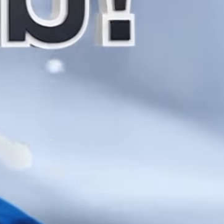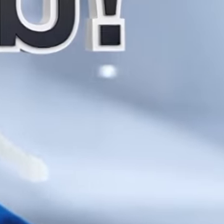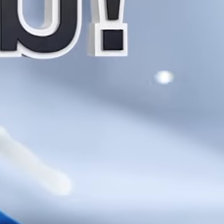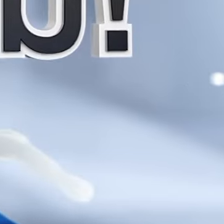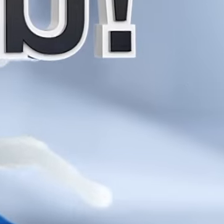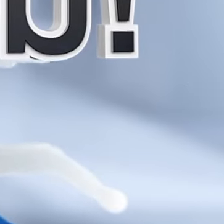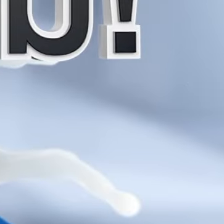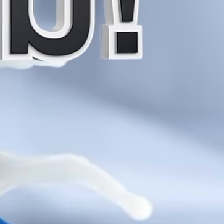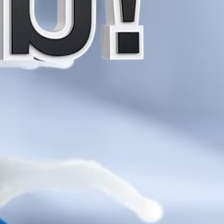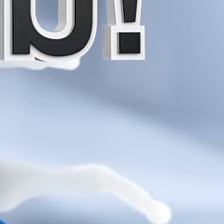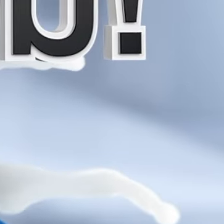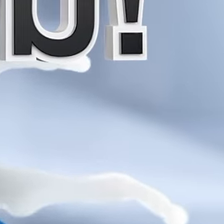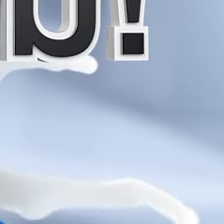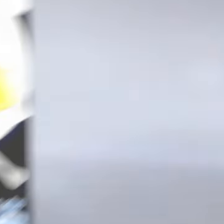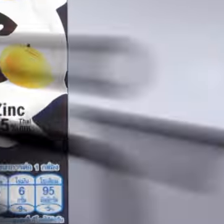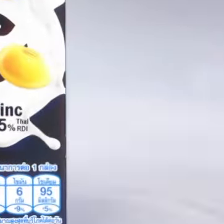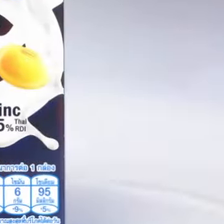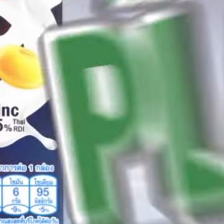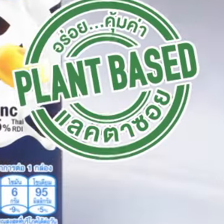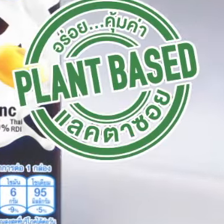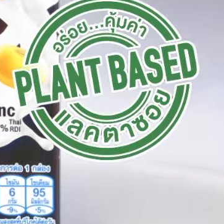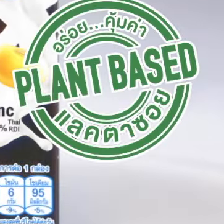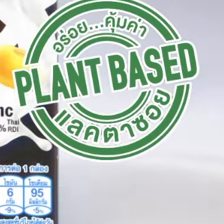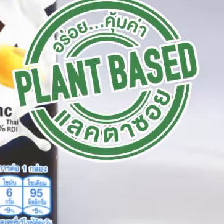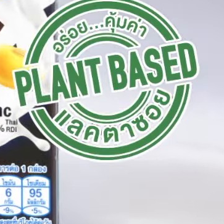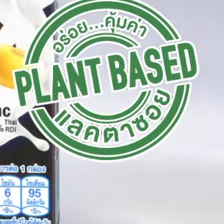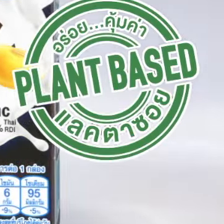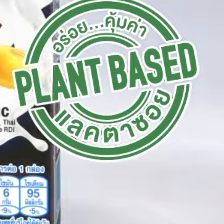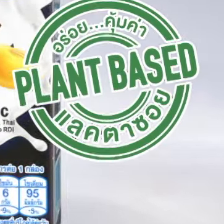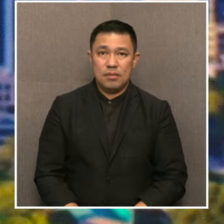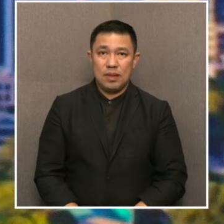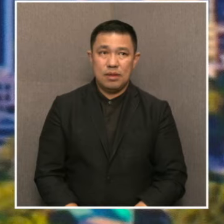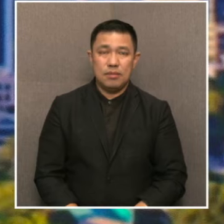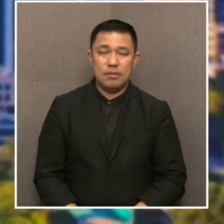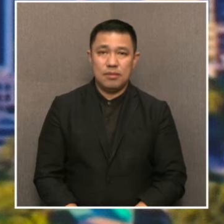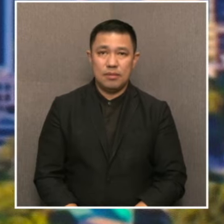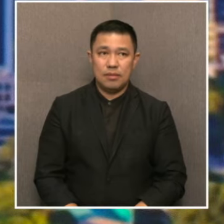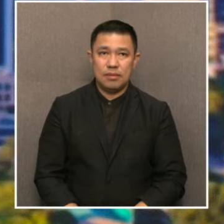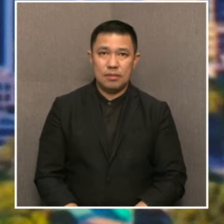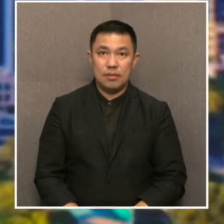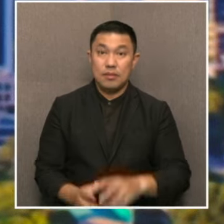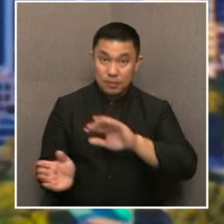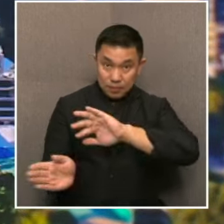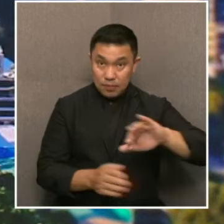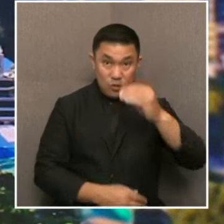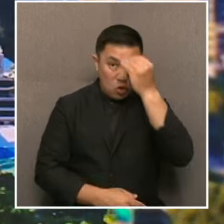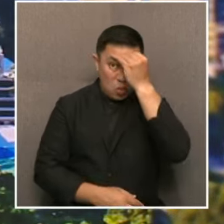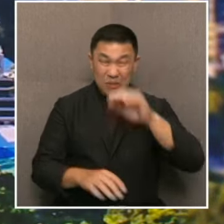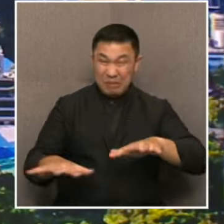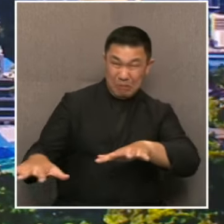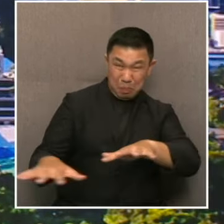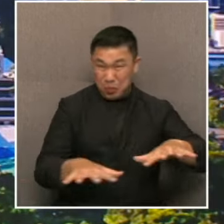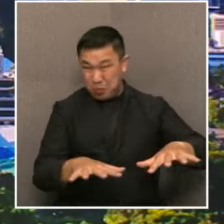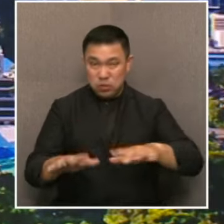แลคตาซอยงาดำเข้มประโยชน์ทุกคำหอมงาดำอร่อยมากเหตุแผ่นดินไหวที่ญี่ปุ่นกันบ้างนะคะความรุนแรง